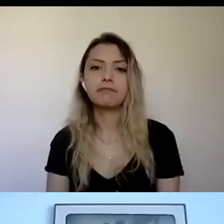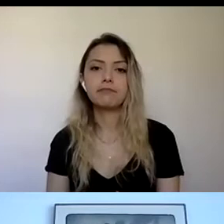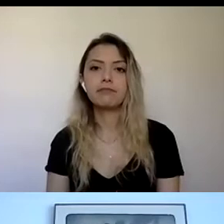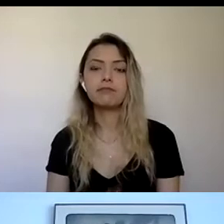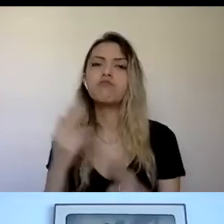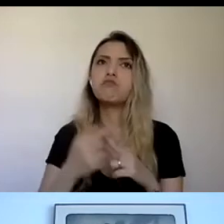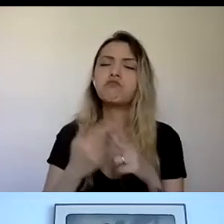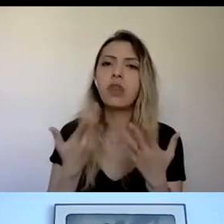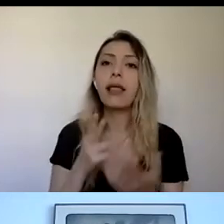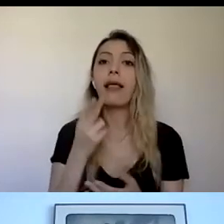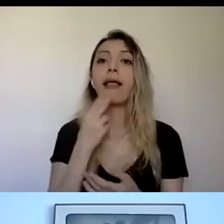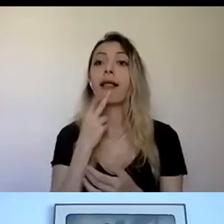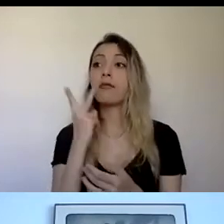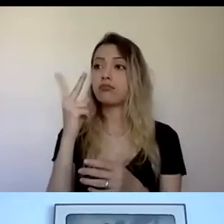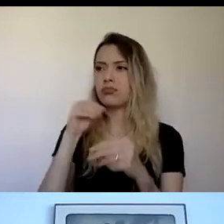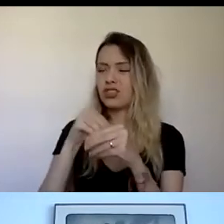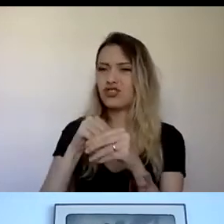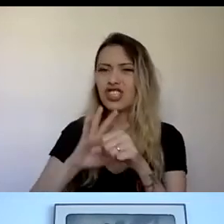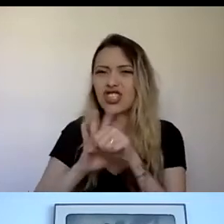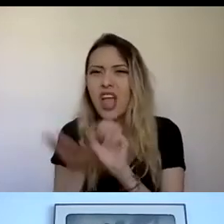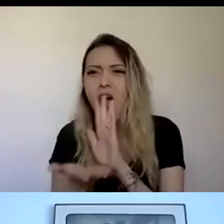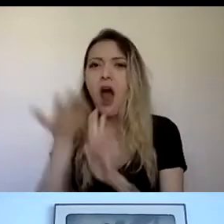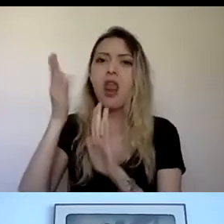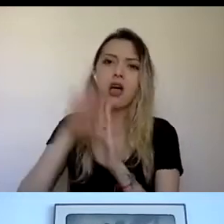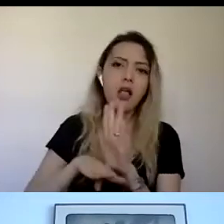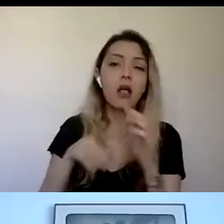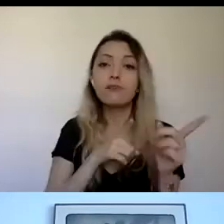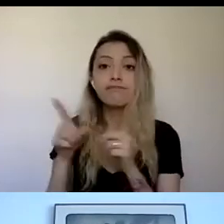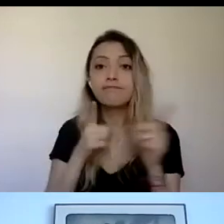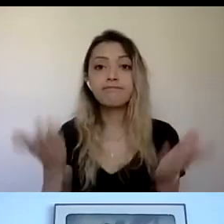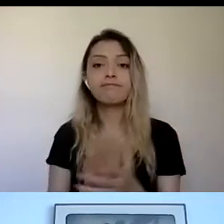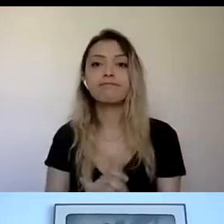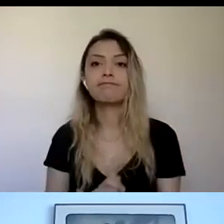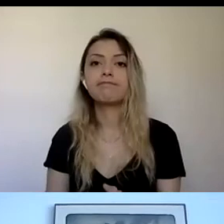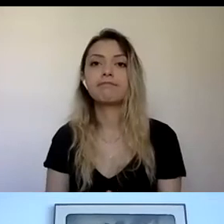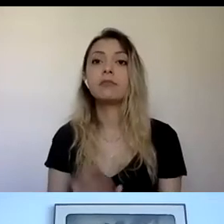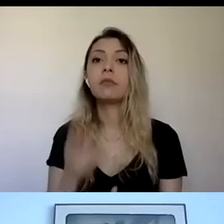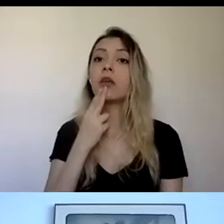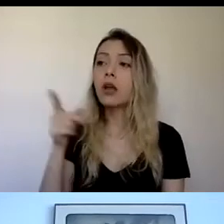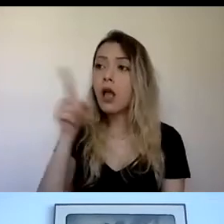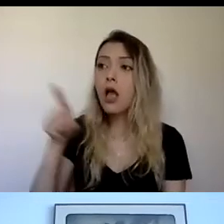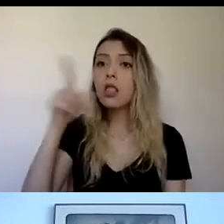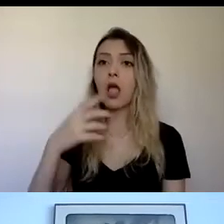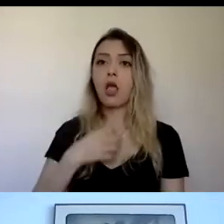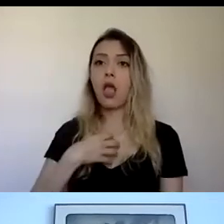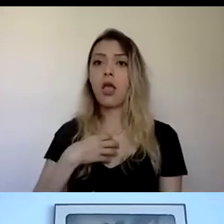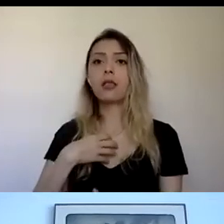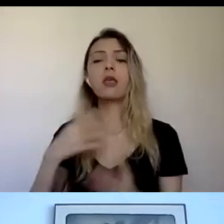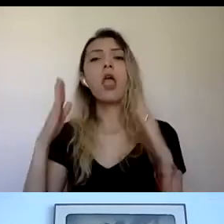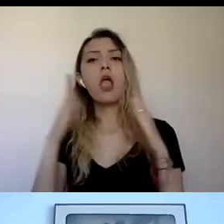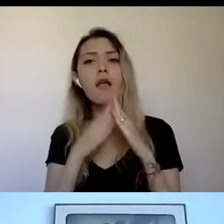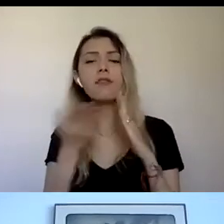Örneğin kadına karşı şiddet arttı mı azaldı mı? Kadınlar kendilerini evde ya da